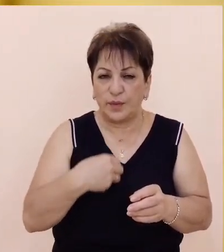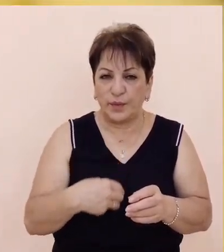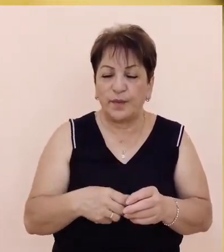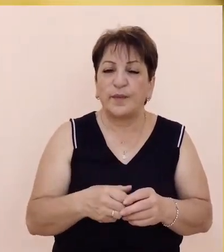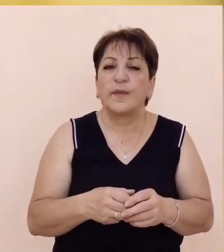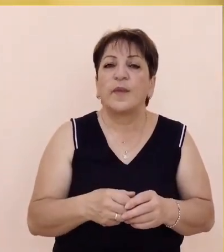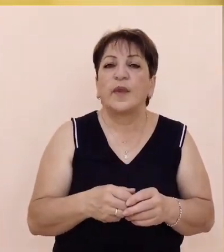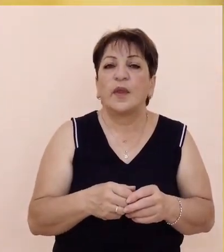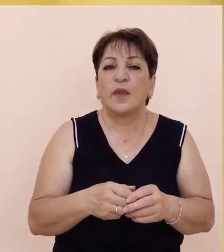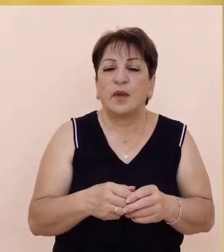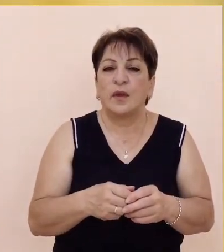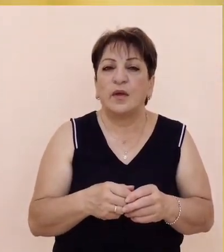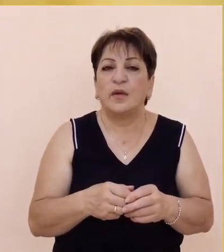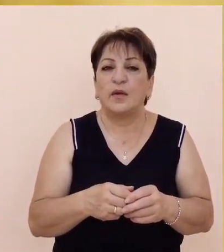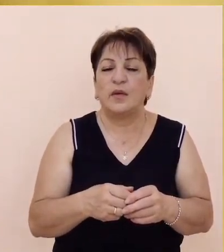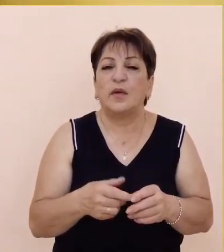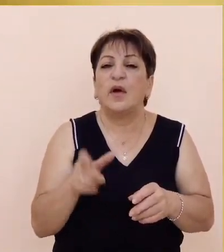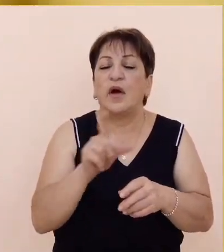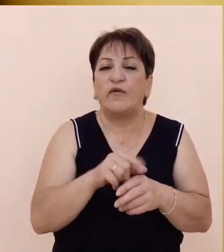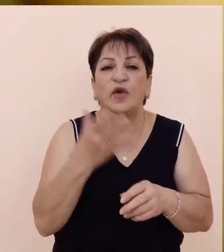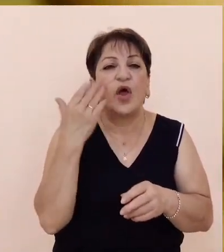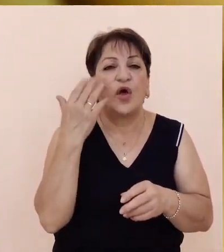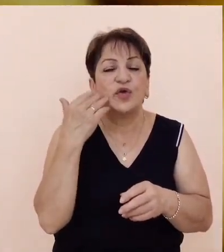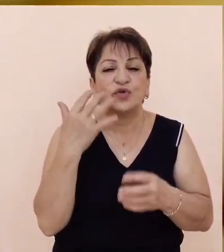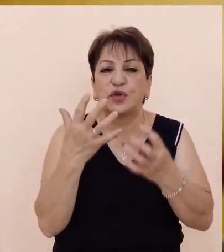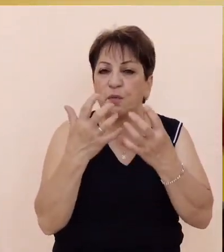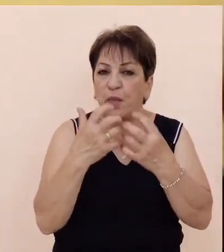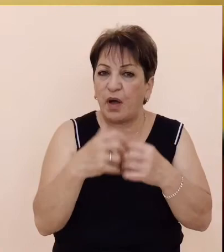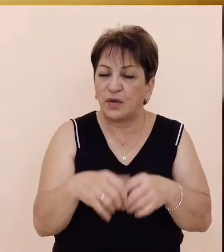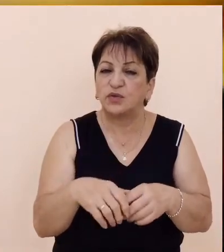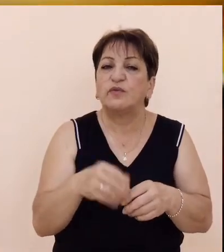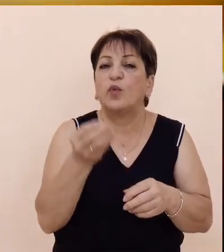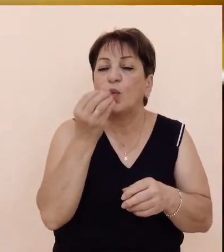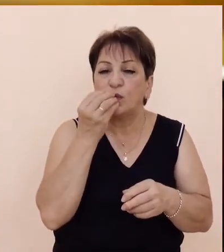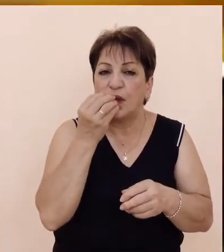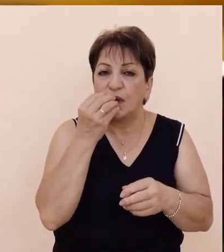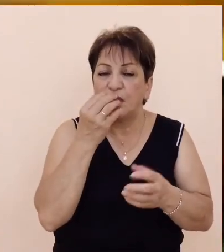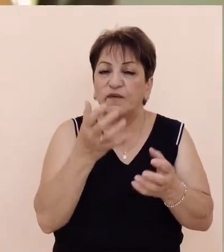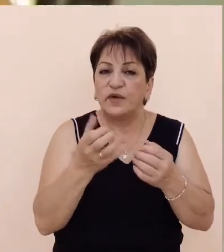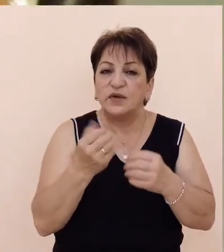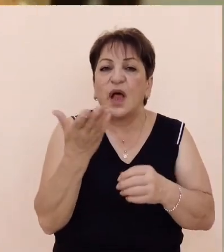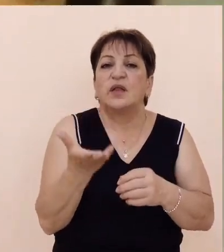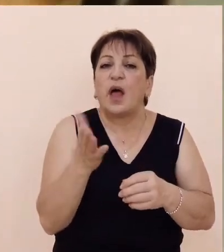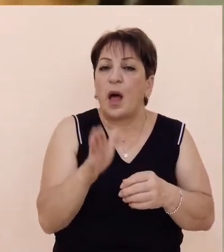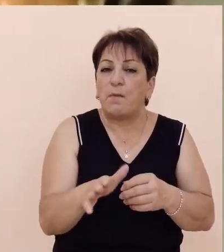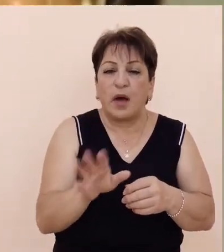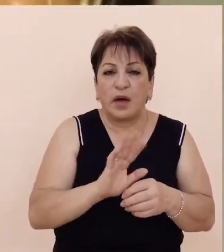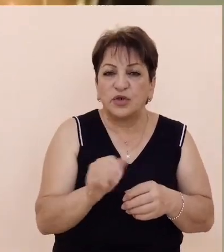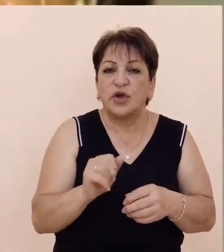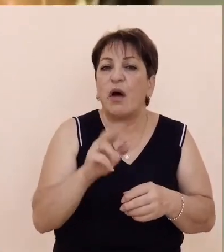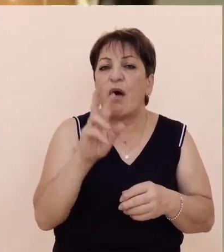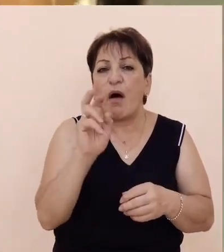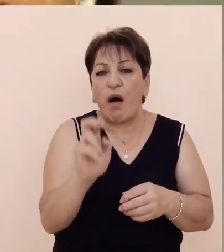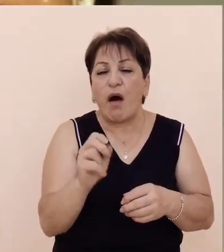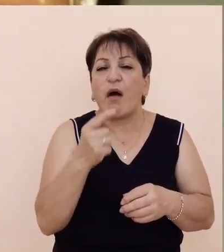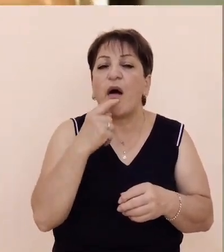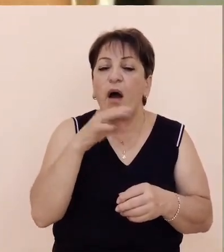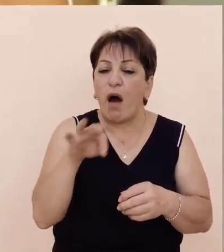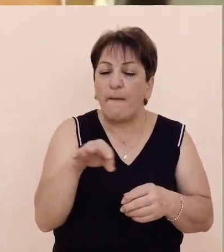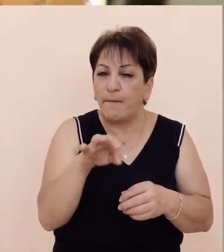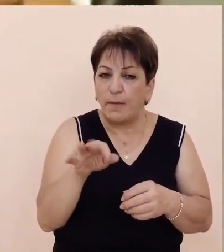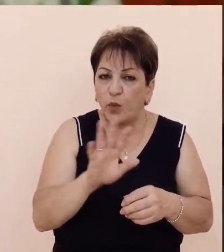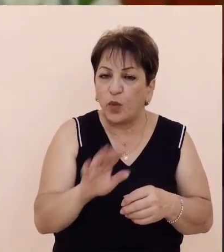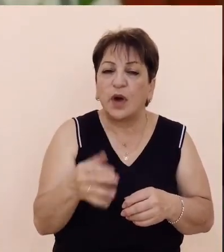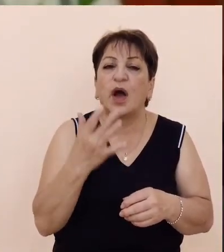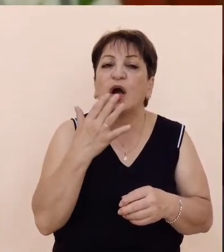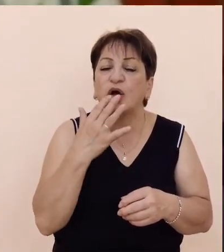Կարելի է ընդունել ավելի դյուրամարս ուտելիքներ, ոչ տապակած, ոչ շատ աղի, ոչ շատ համեմված, ոչ շատ